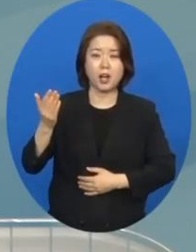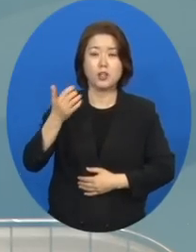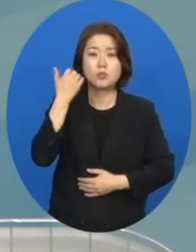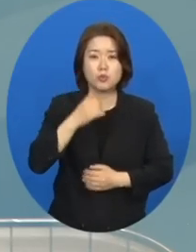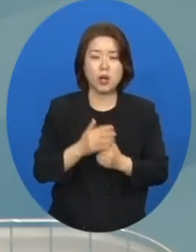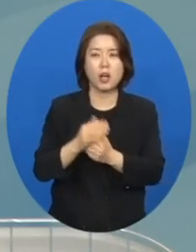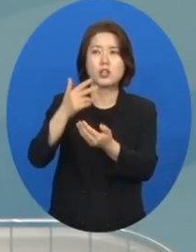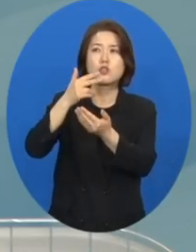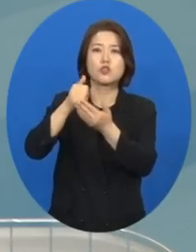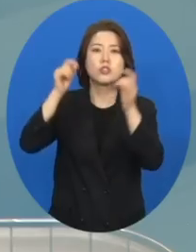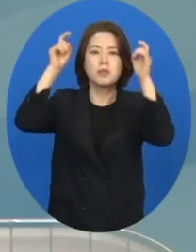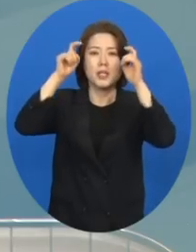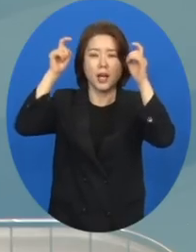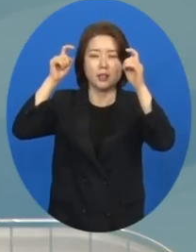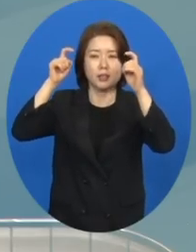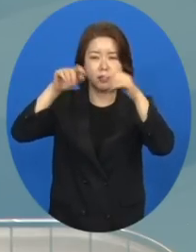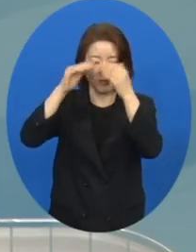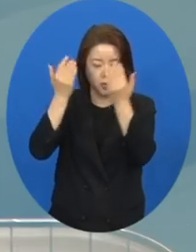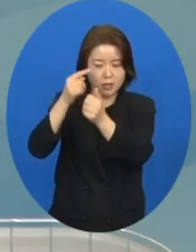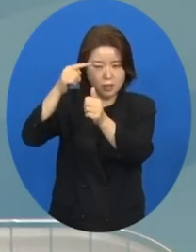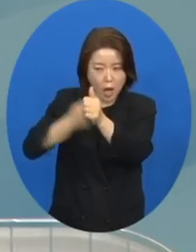주님의 양들은